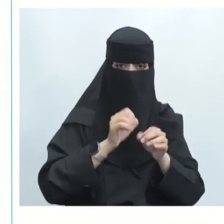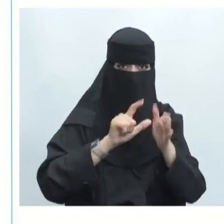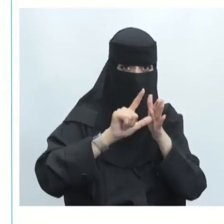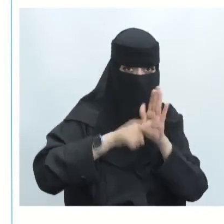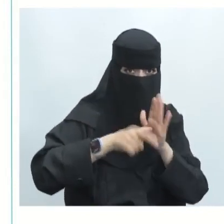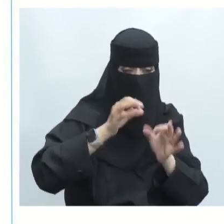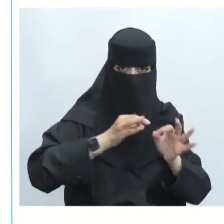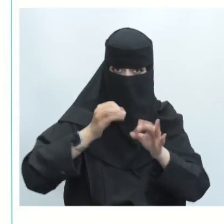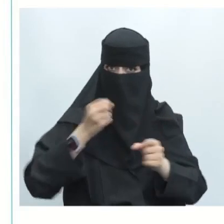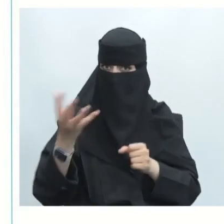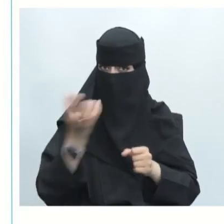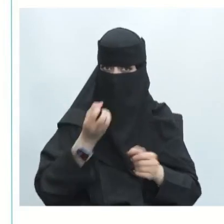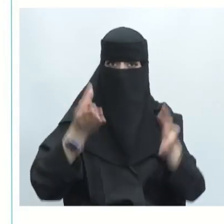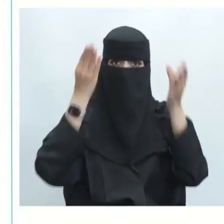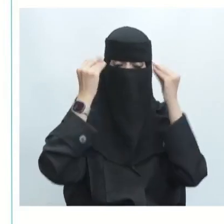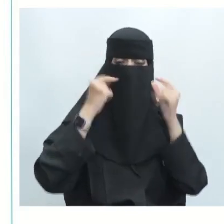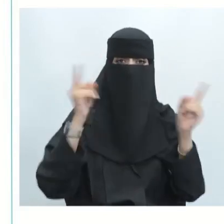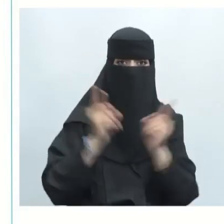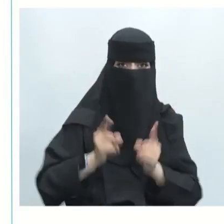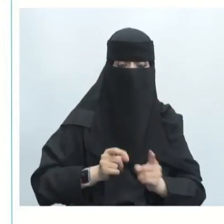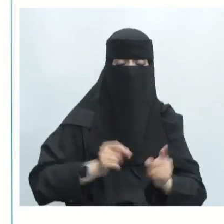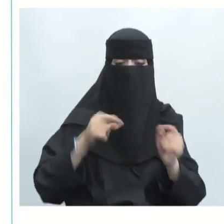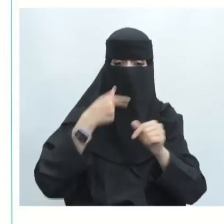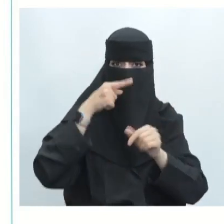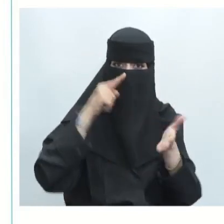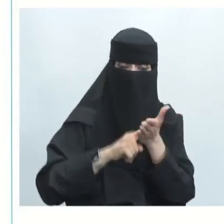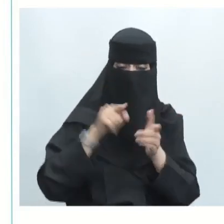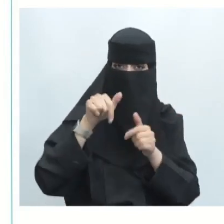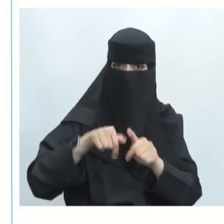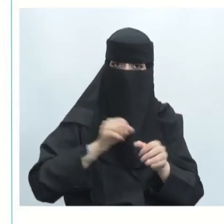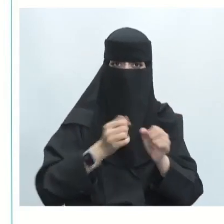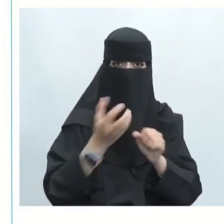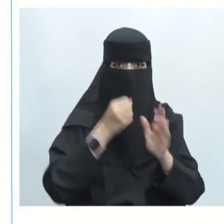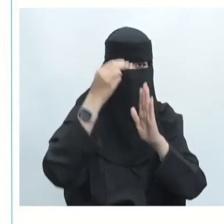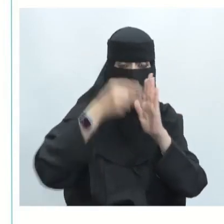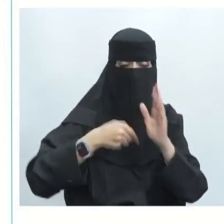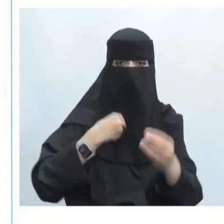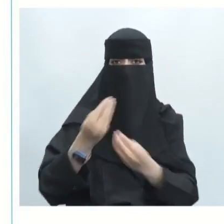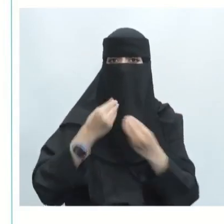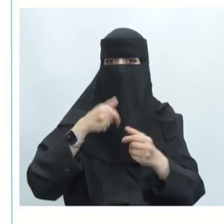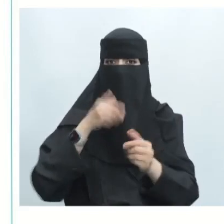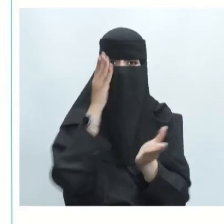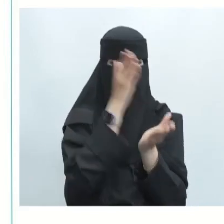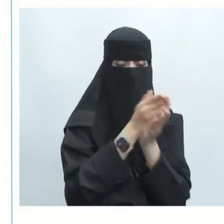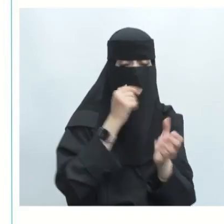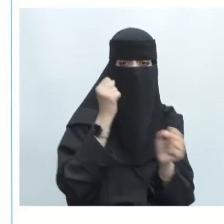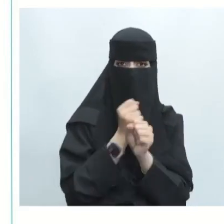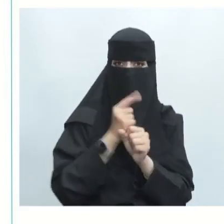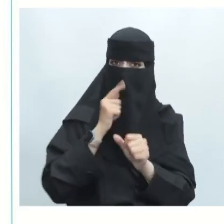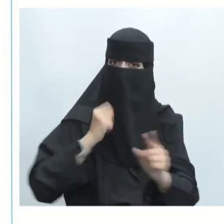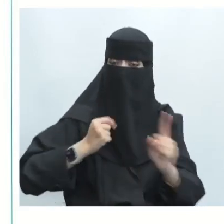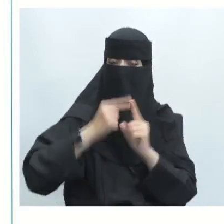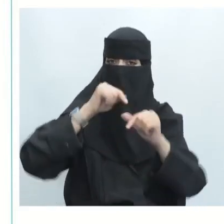الاستراتيجي الحصول على المعلومات وتحديد الاجراء اات اللازمه لاتخاذ قرارات فعاله بشان توجه العمل واهدافه